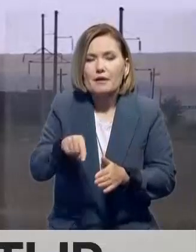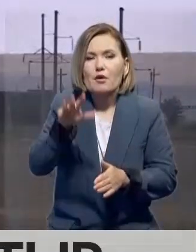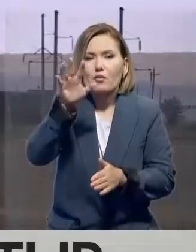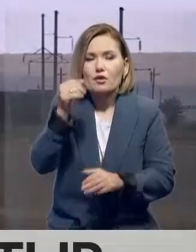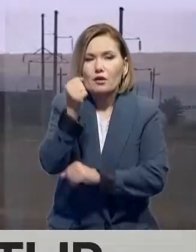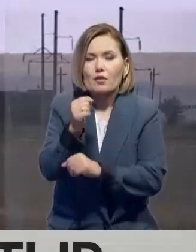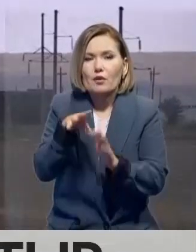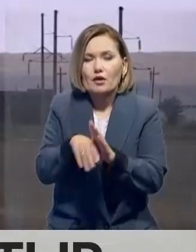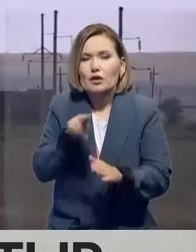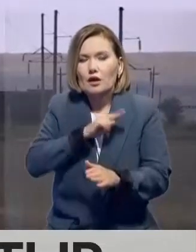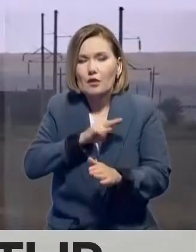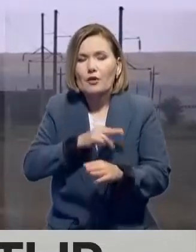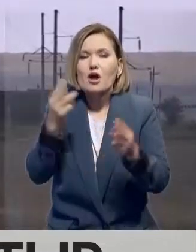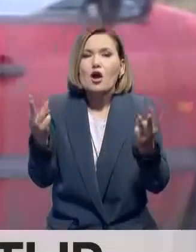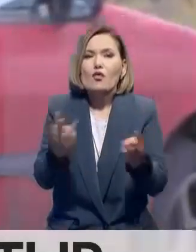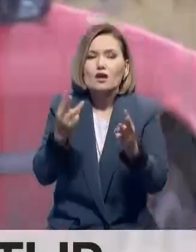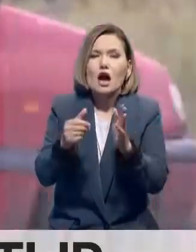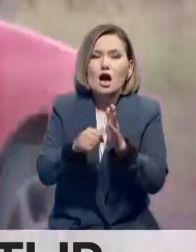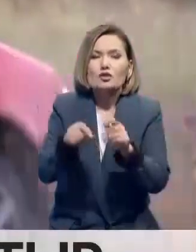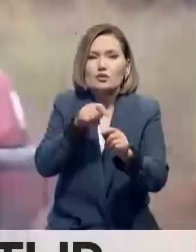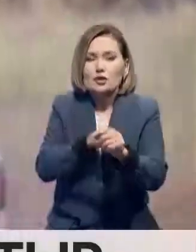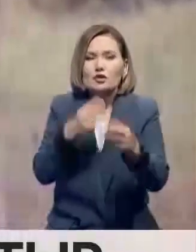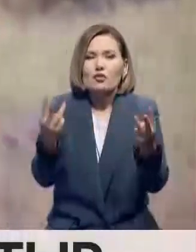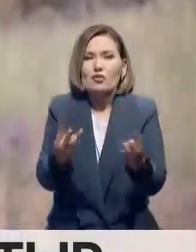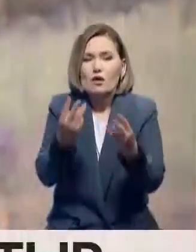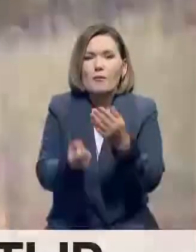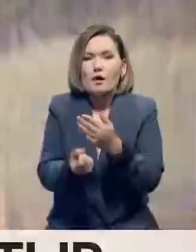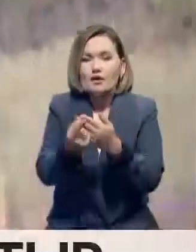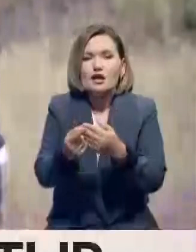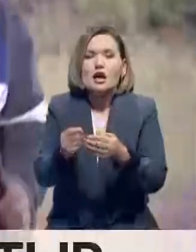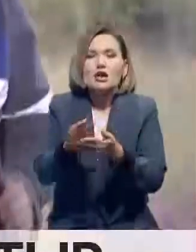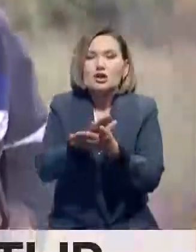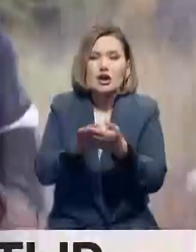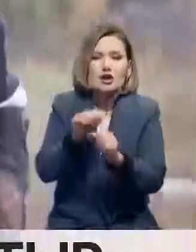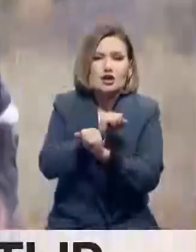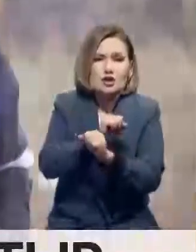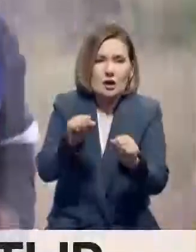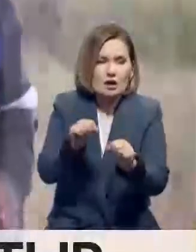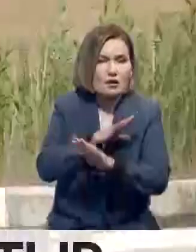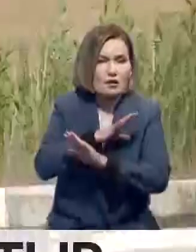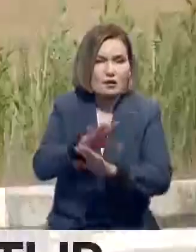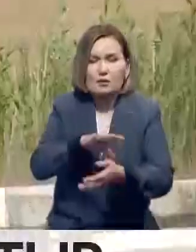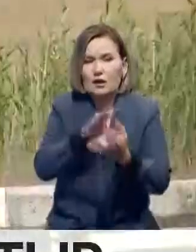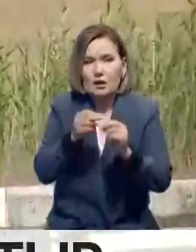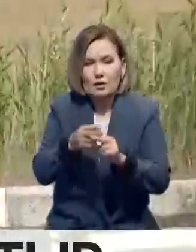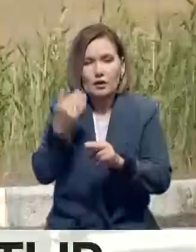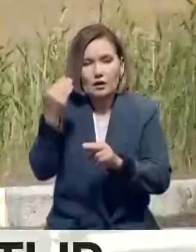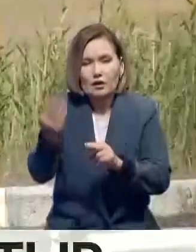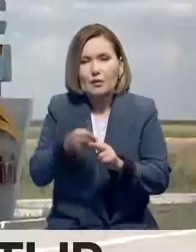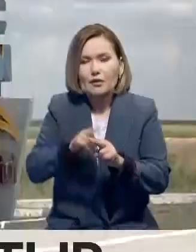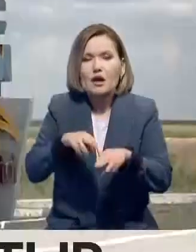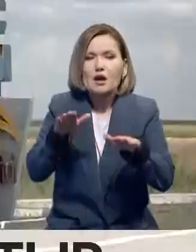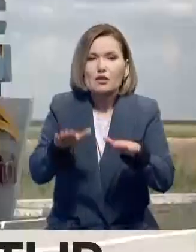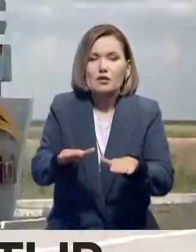шамамен 650-700 метр тереңдікте тұтанған. Кен орнында ешқандай жарылыс немесе газ метанның таралуы болған жоқ дейді мамандар. Себебі позициялау